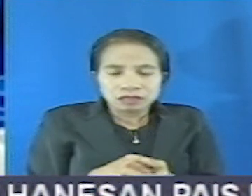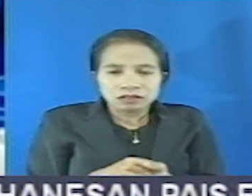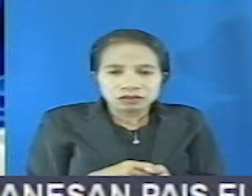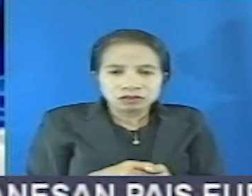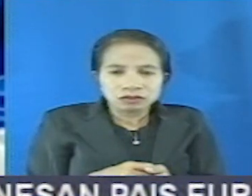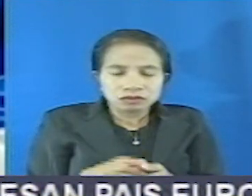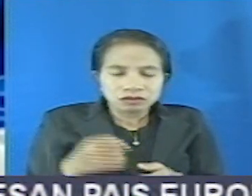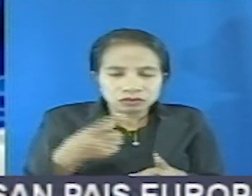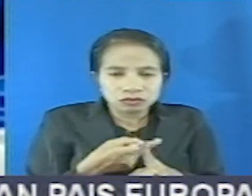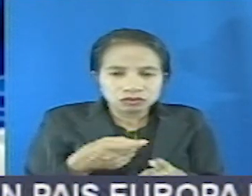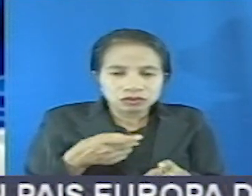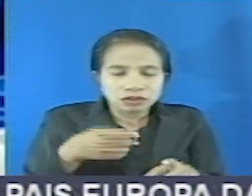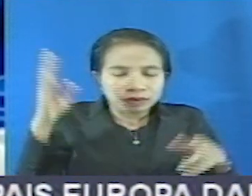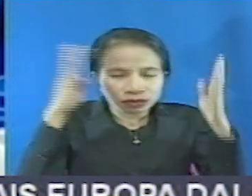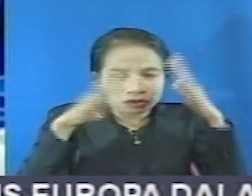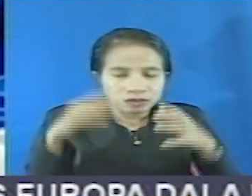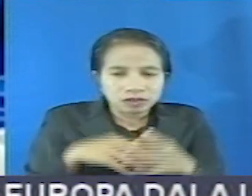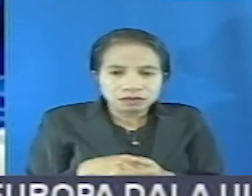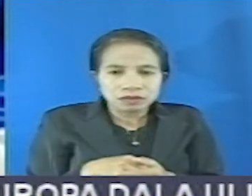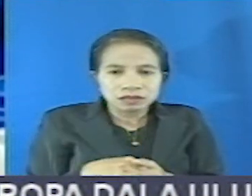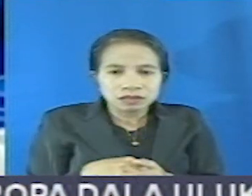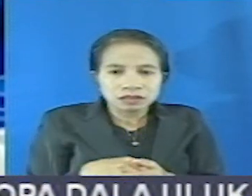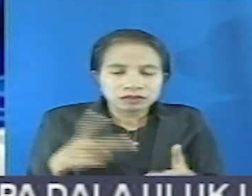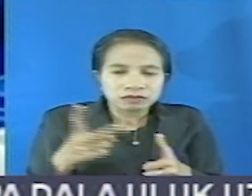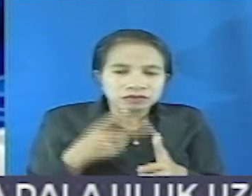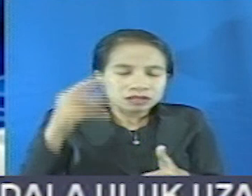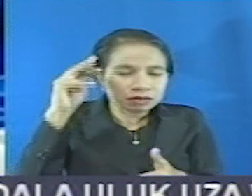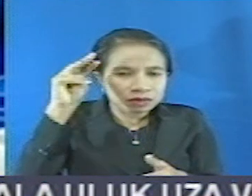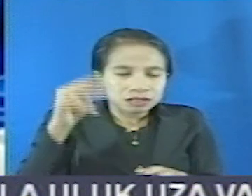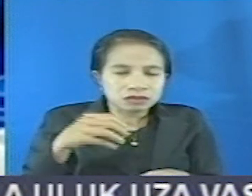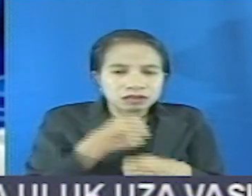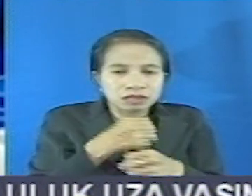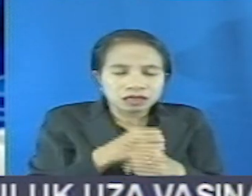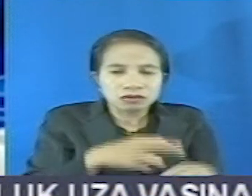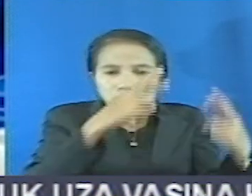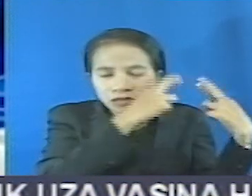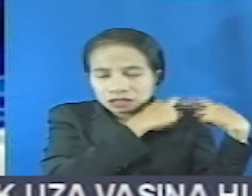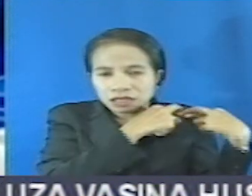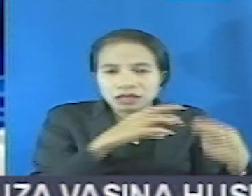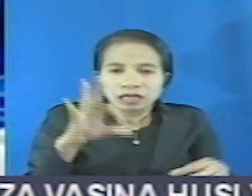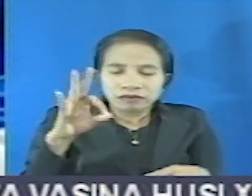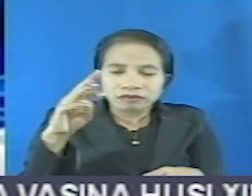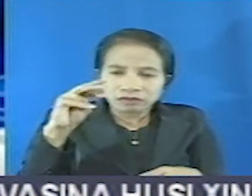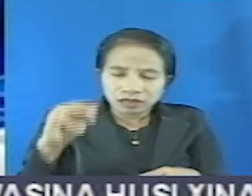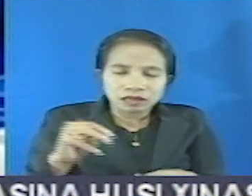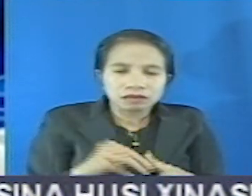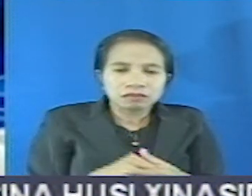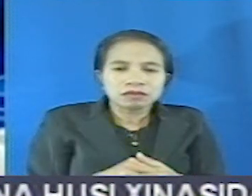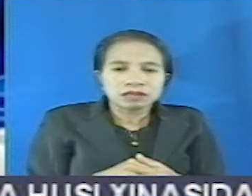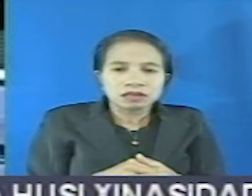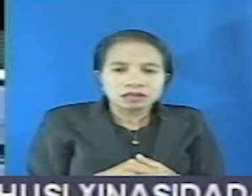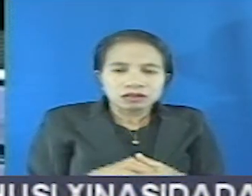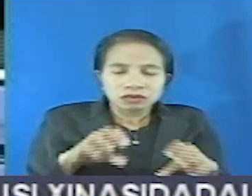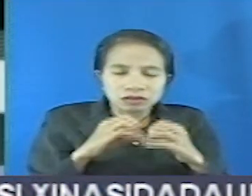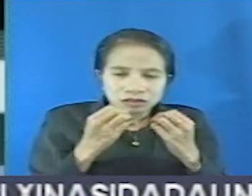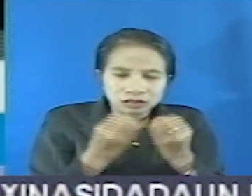usi kasus ini desde senior visi ministro asume kargo ini fungsi sama yang resista asunto lubu